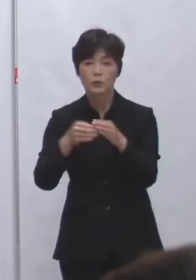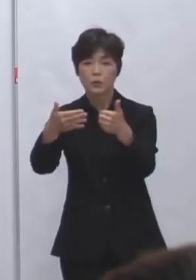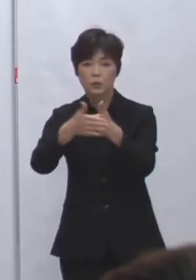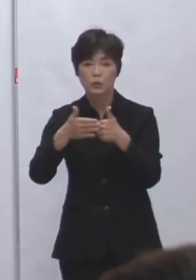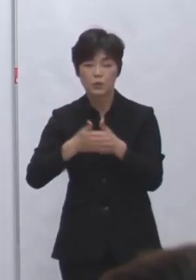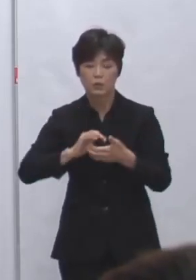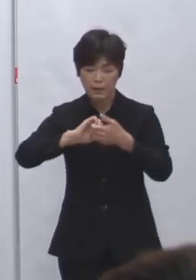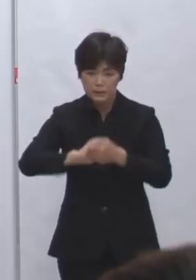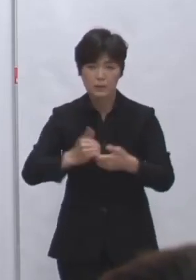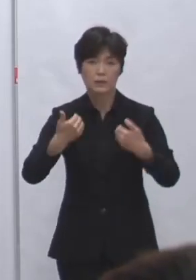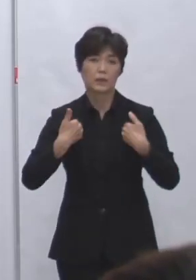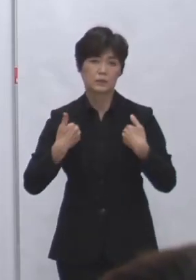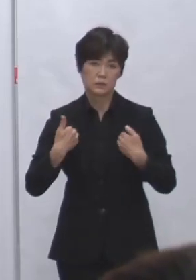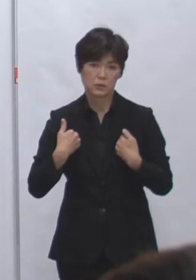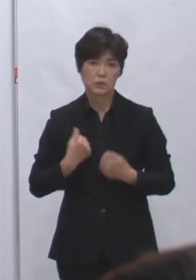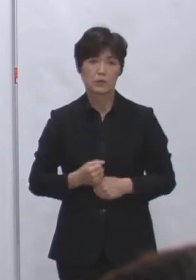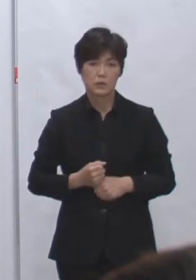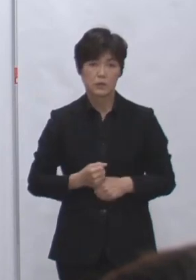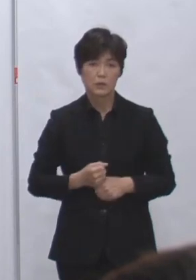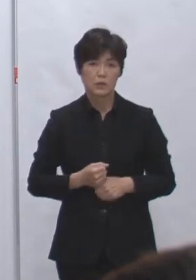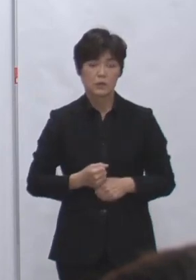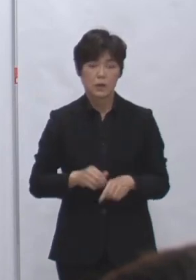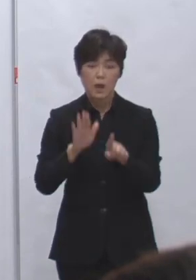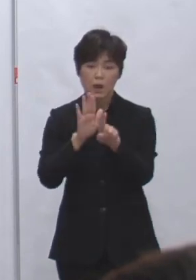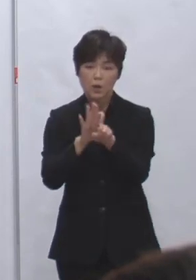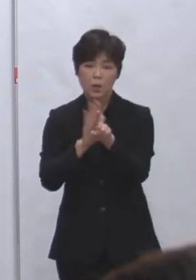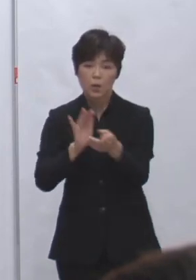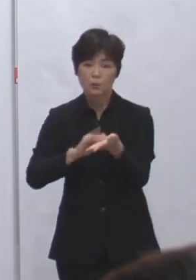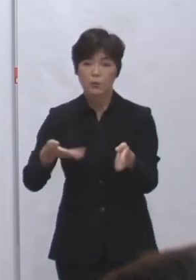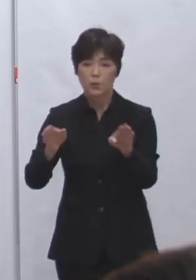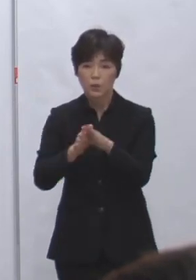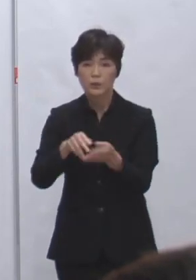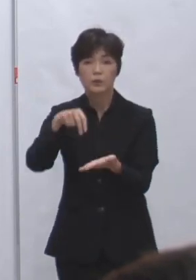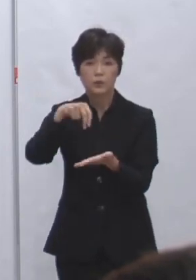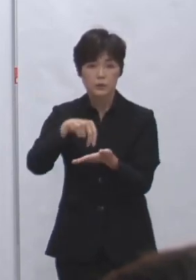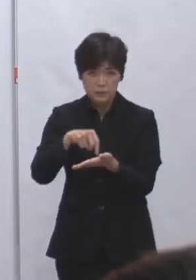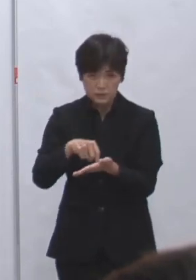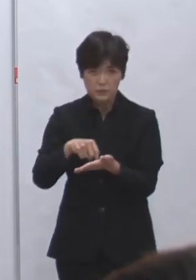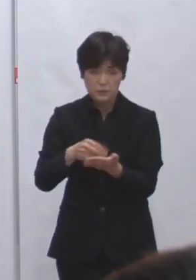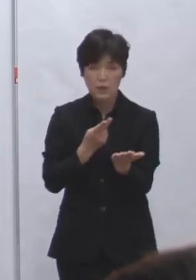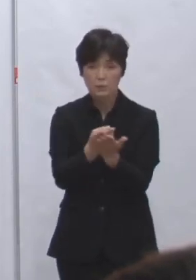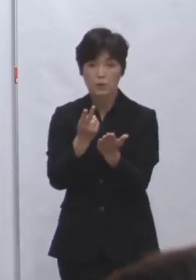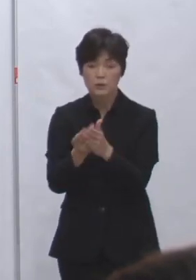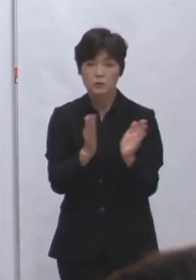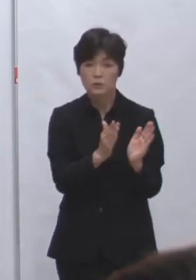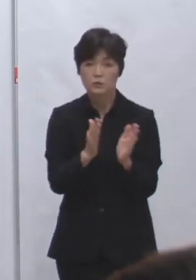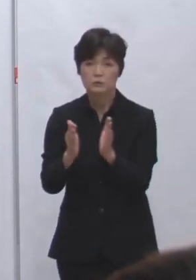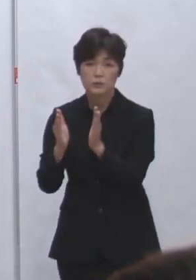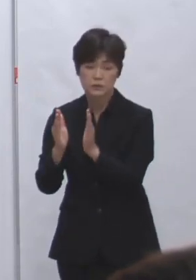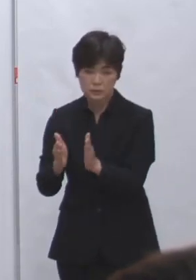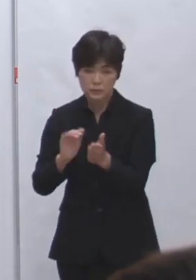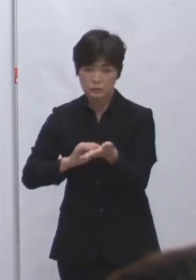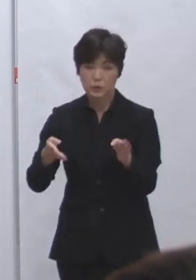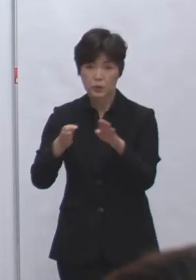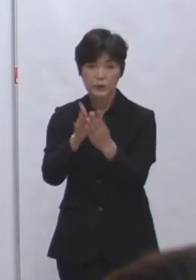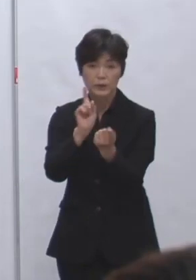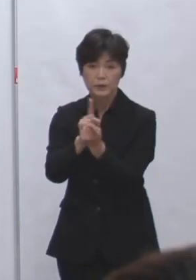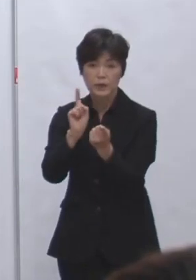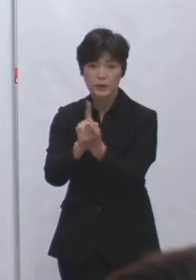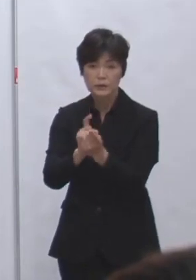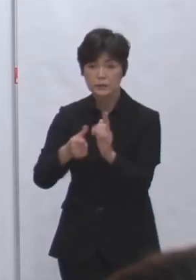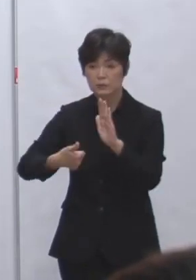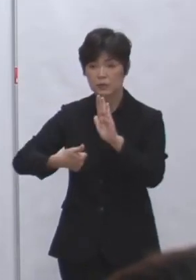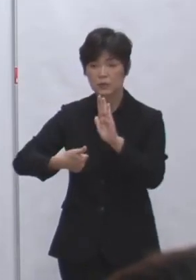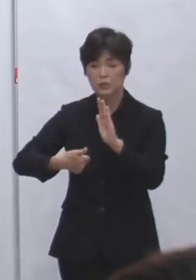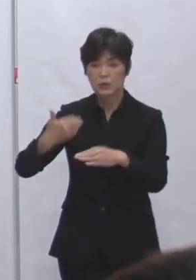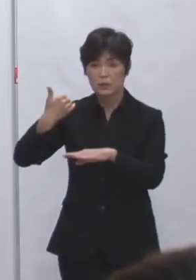力が欠かせません。このため、後方支援病院といたしまして、病床を用意していただけます病院に対しましても、知事名